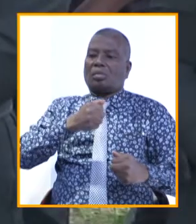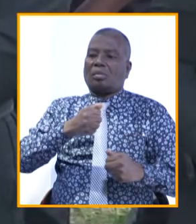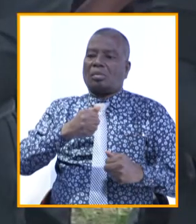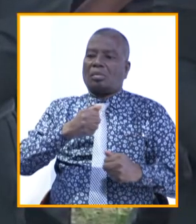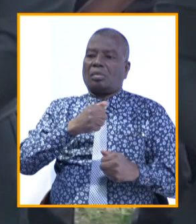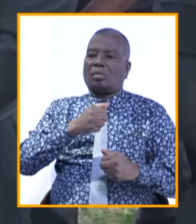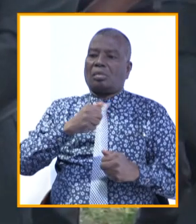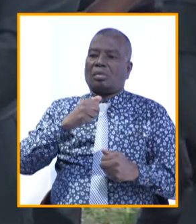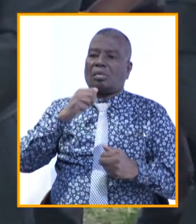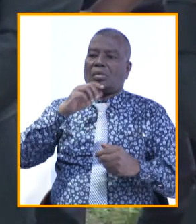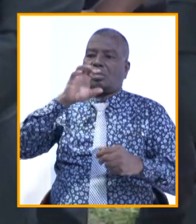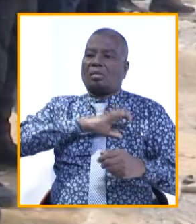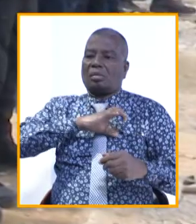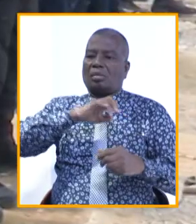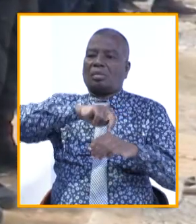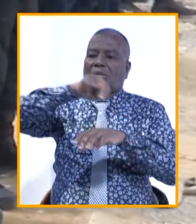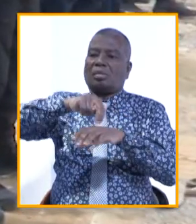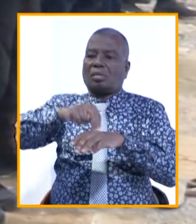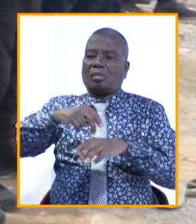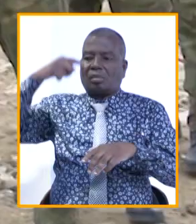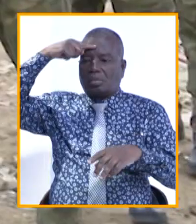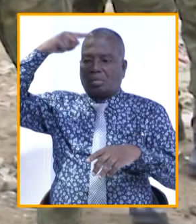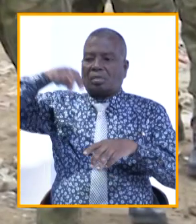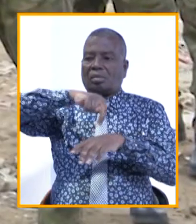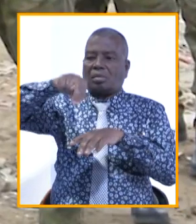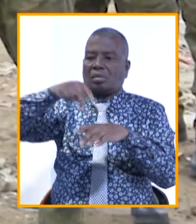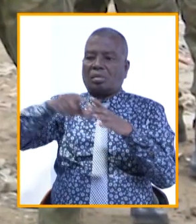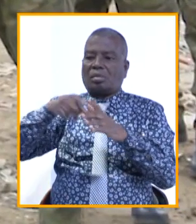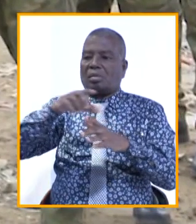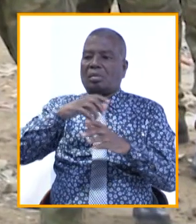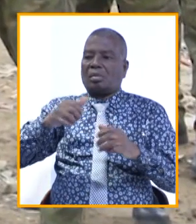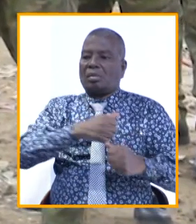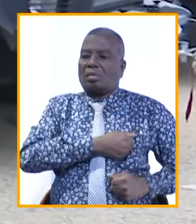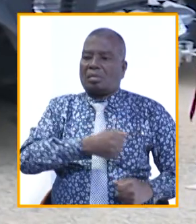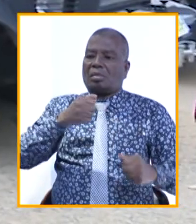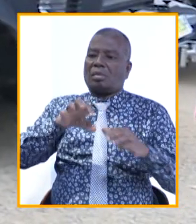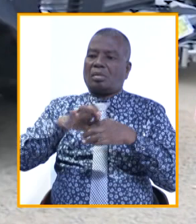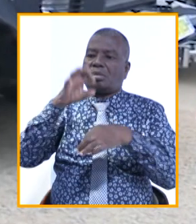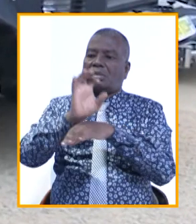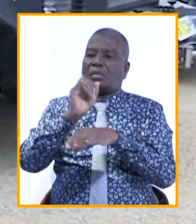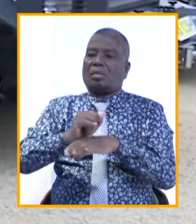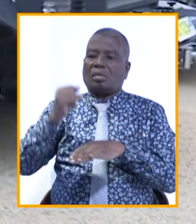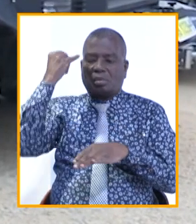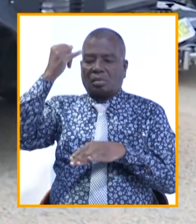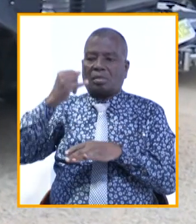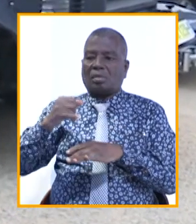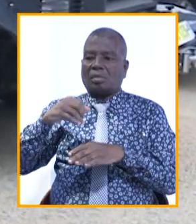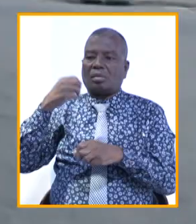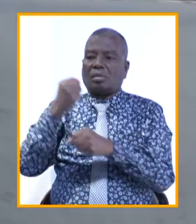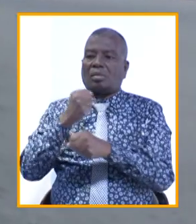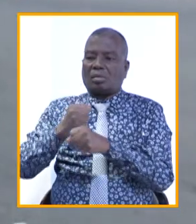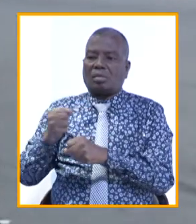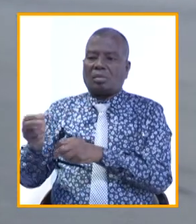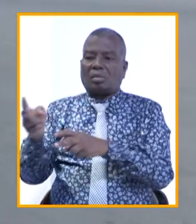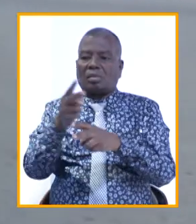défense, notamment la police nationale, la gendarmerie nationale et les forces armées du Côte d'Ivoire, à initier des opérations conjointes